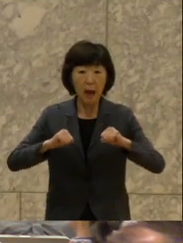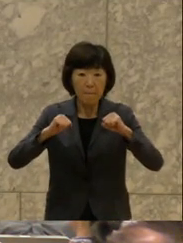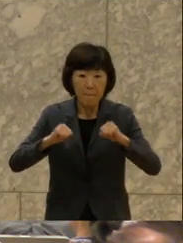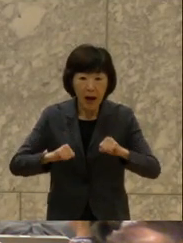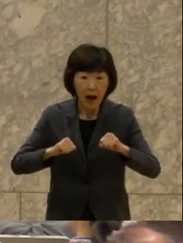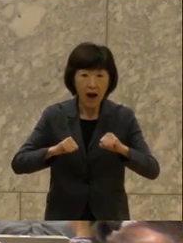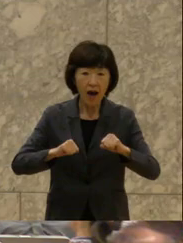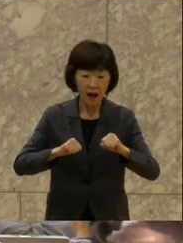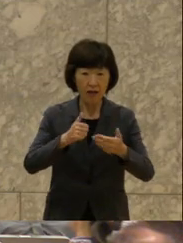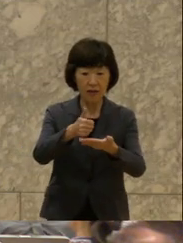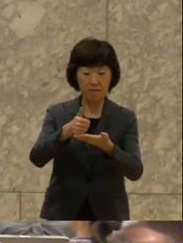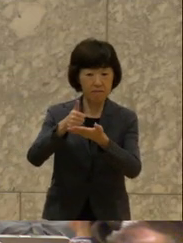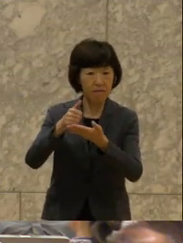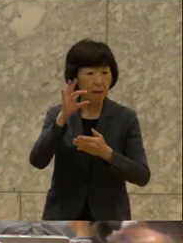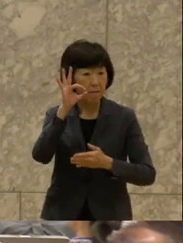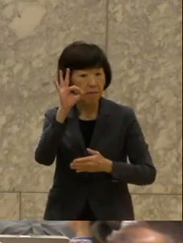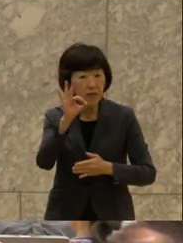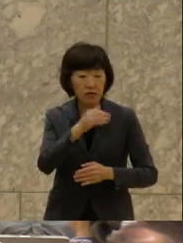子供たちをはじめとして多くの人に